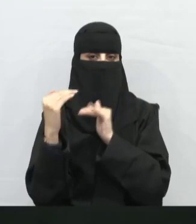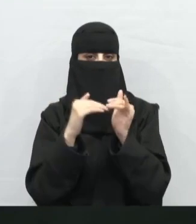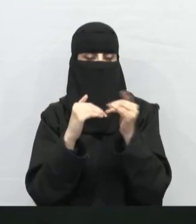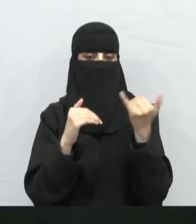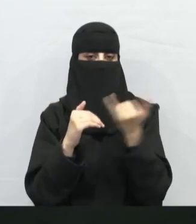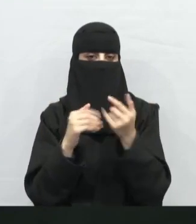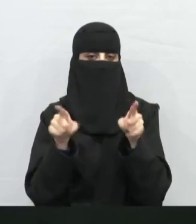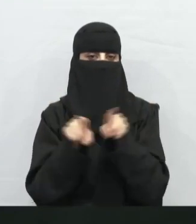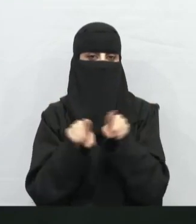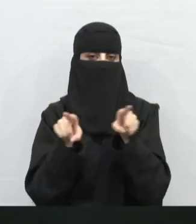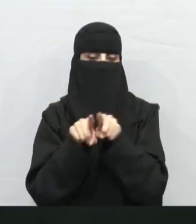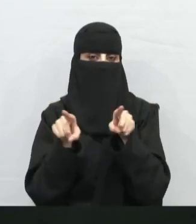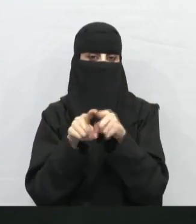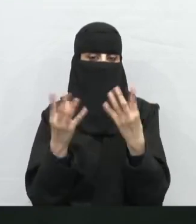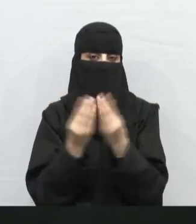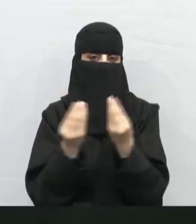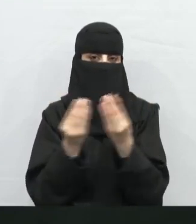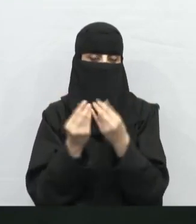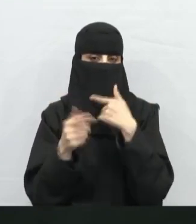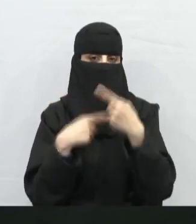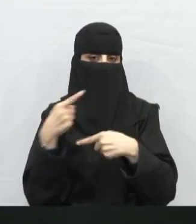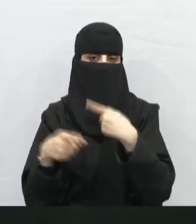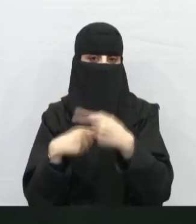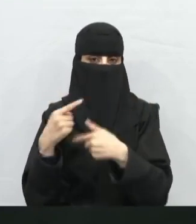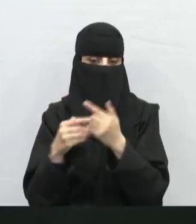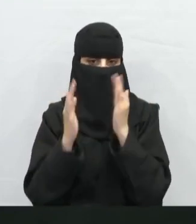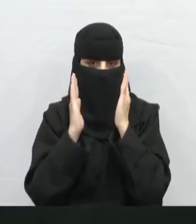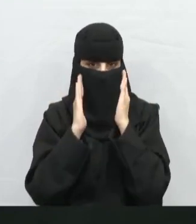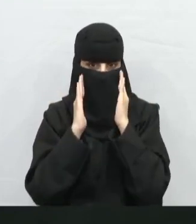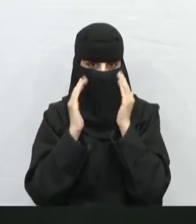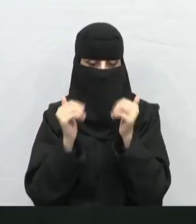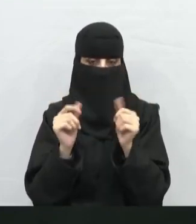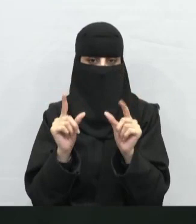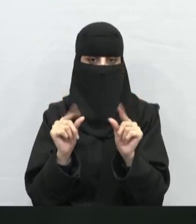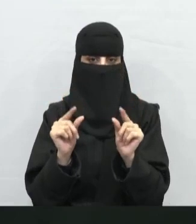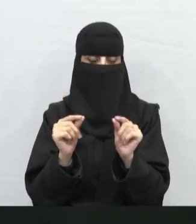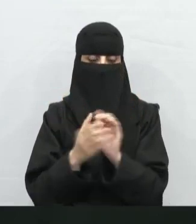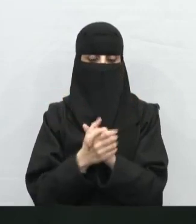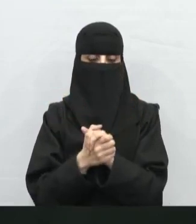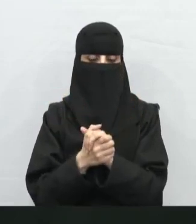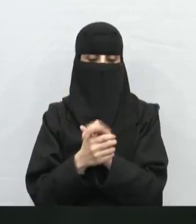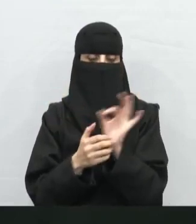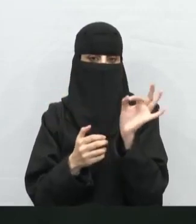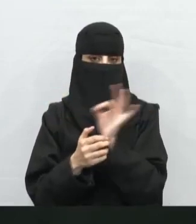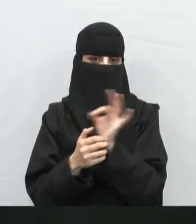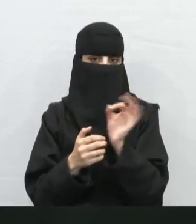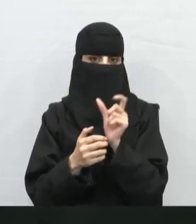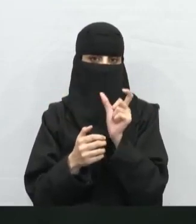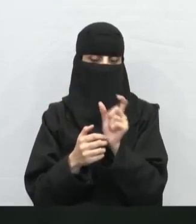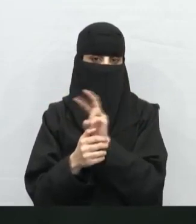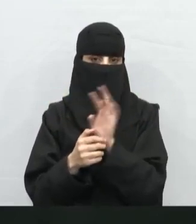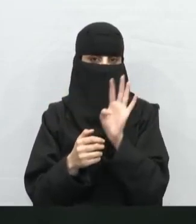يساعده الحرف المتحرك القوي الذي قبله كما في كلمه شكرا